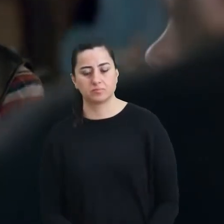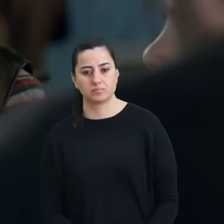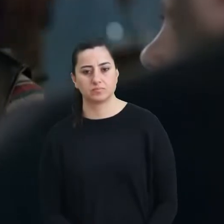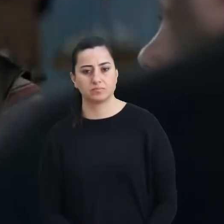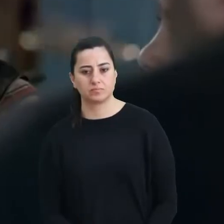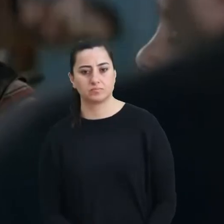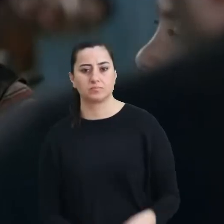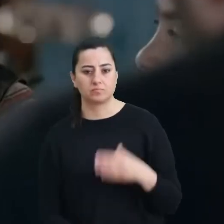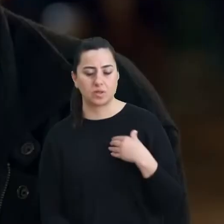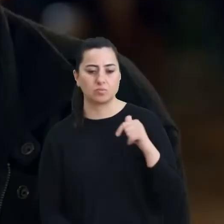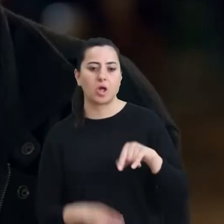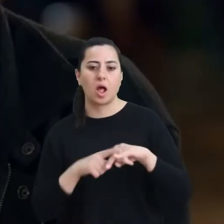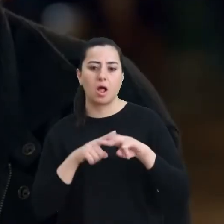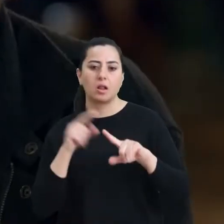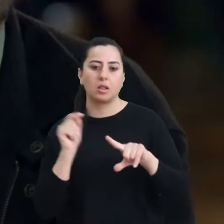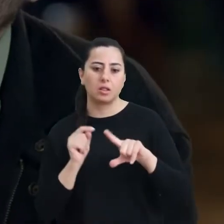Göstencelen halin yanına gittim de.